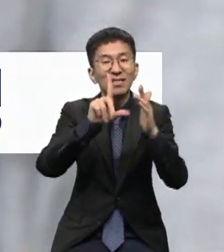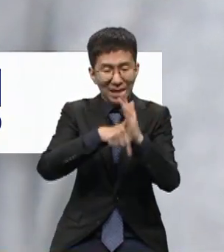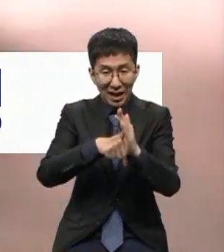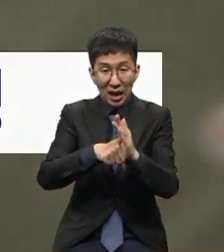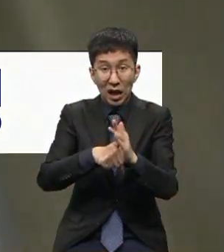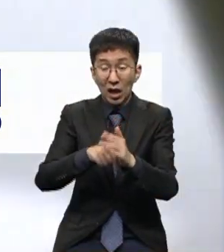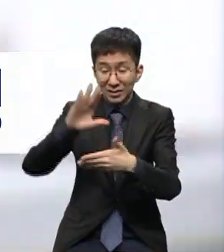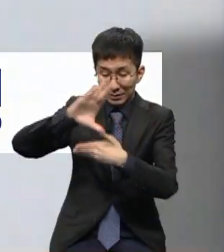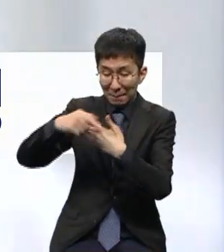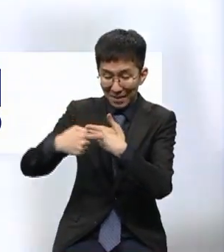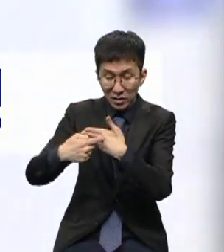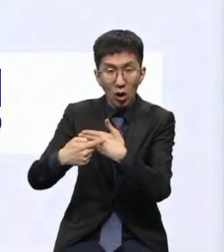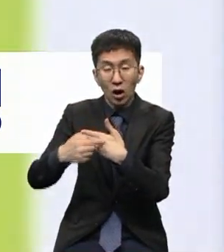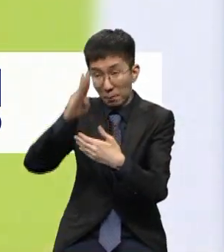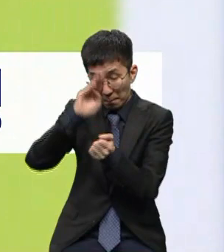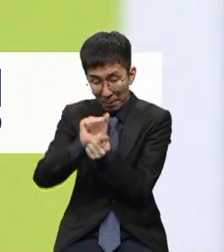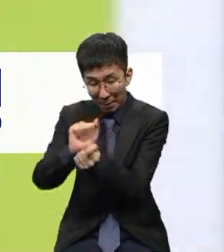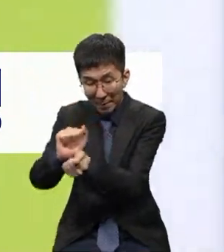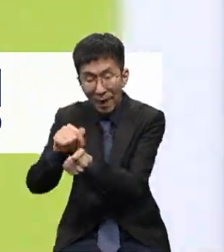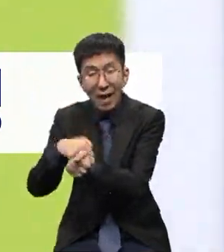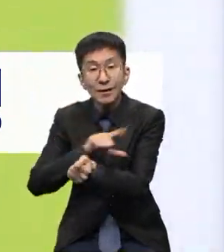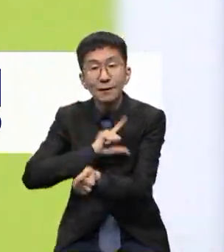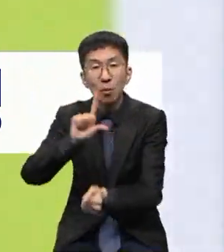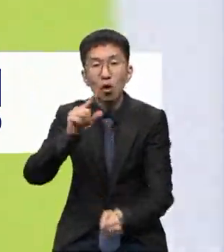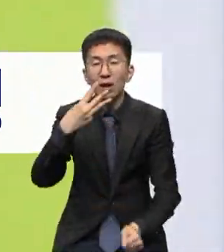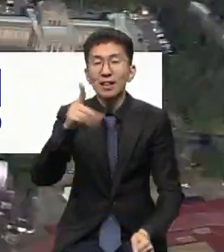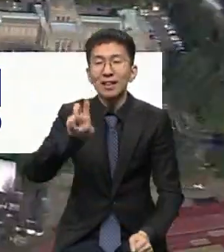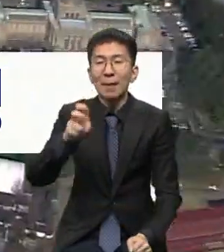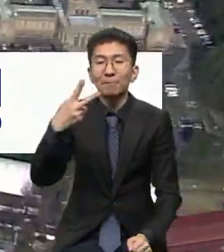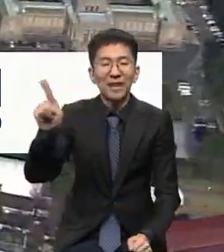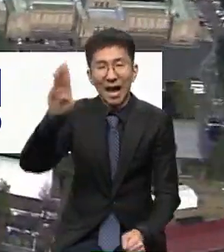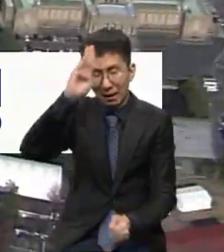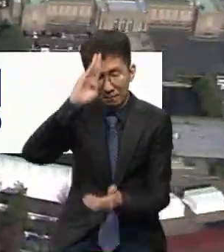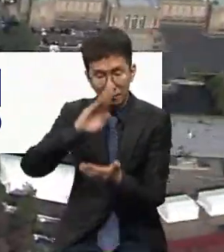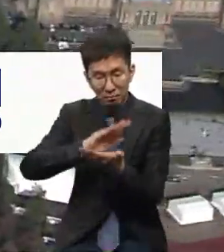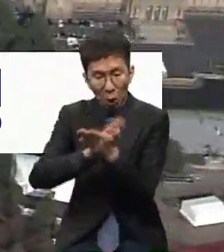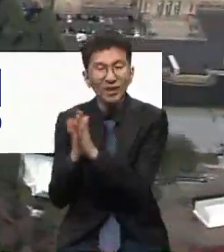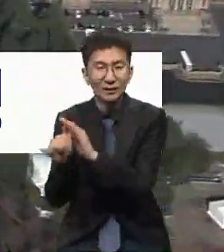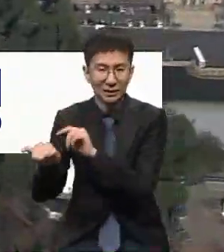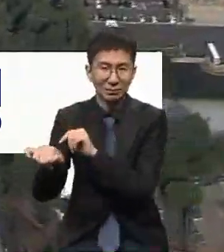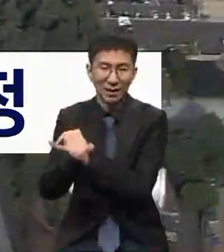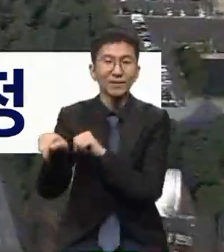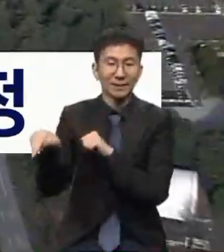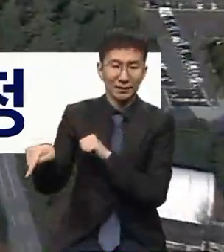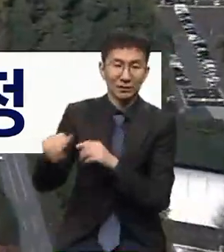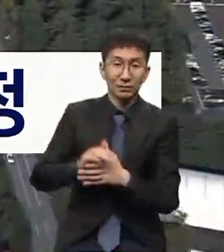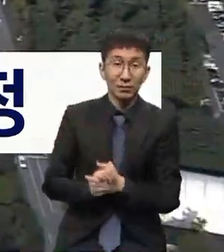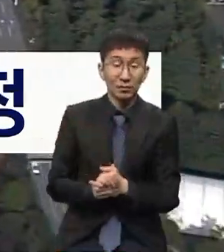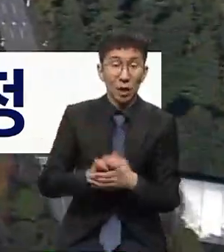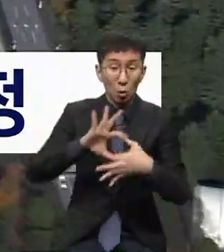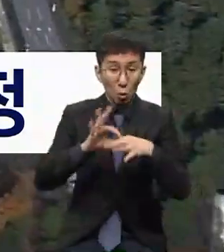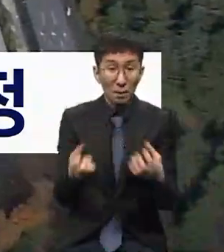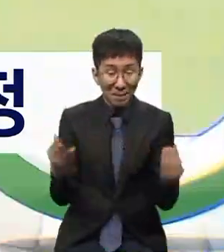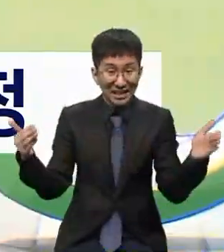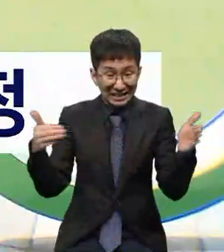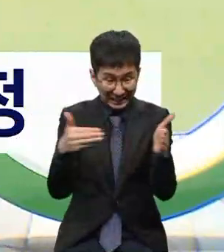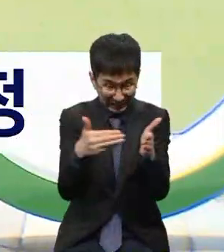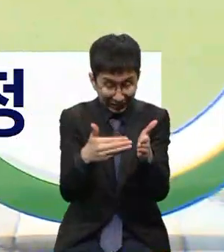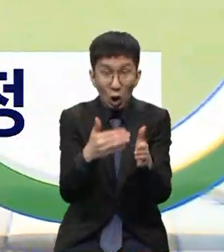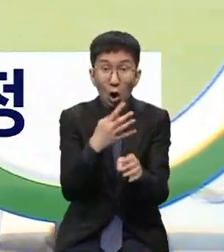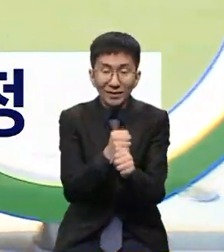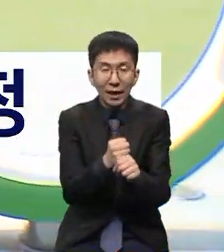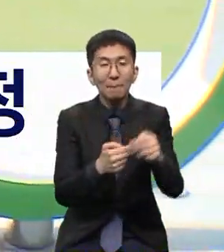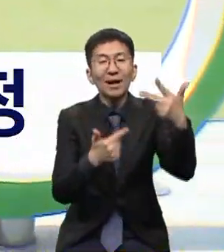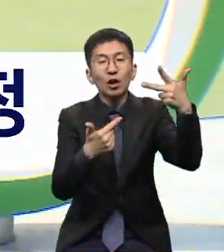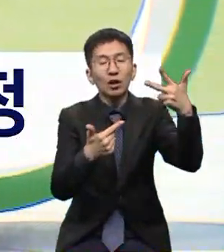크게 유행하고 있는 람다 변이로 판명됐습니다. 그러나 일본 정부는 올림픽이 끝나가던 지난 6일에서야